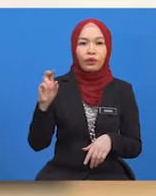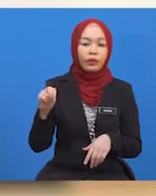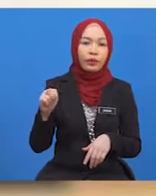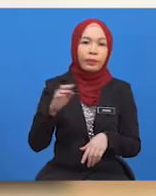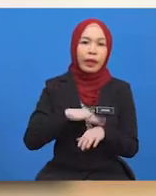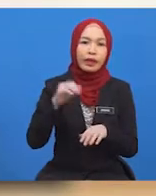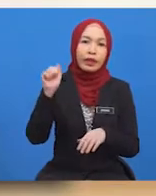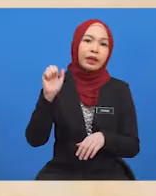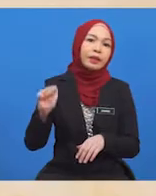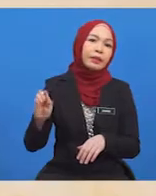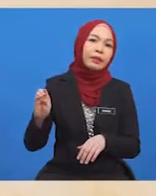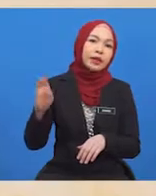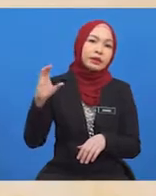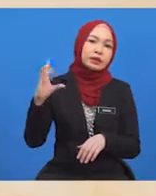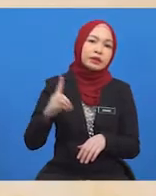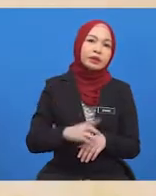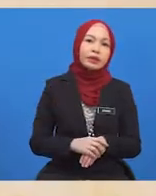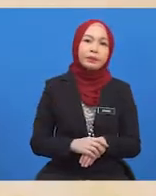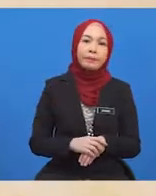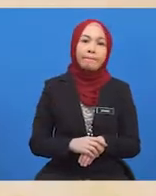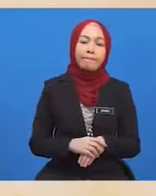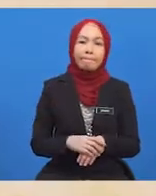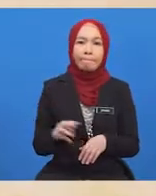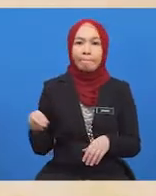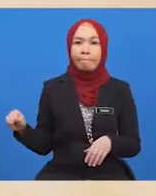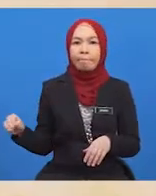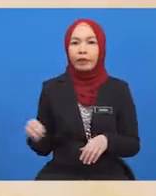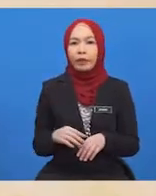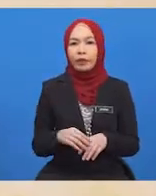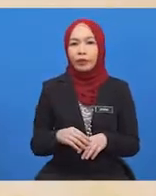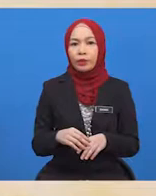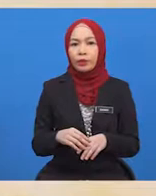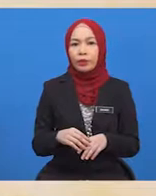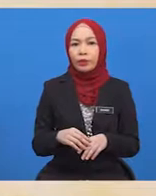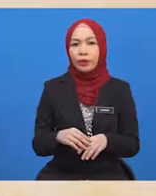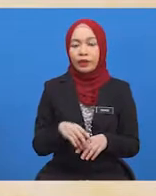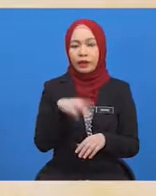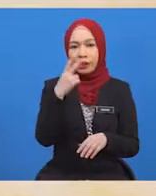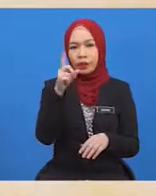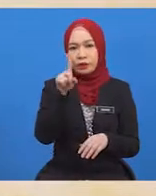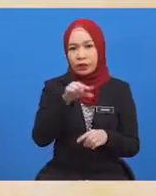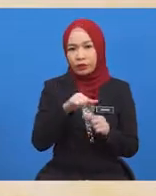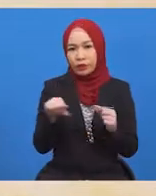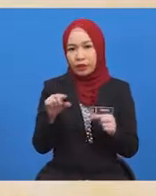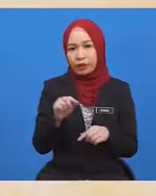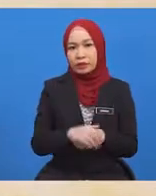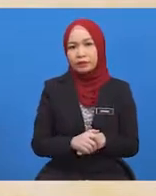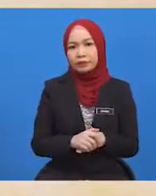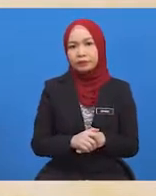masih lagi mengenal pasti unjuran ortogon bagi satu garis. Lihat rajah yang dipaparkan